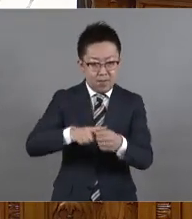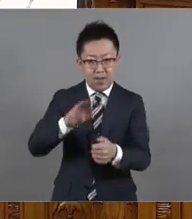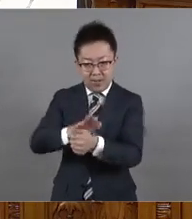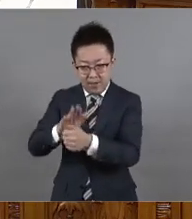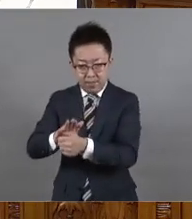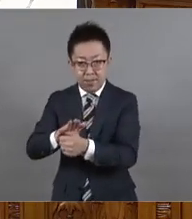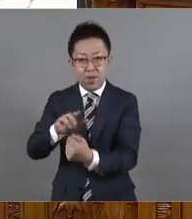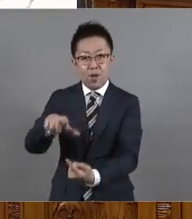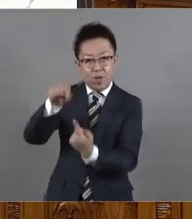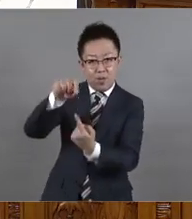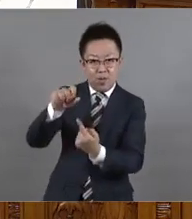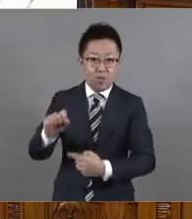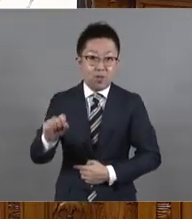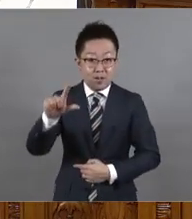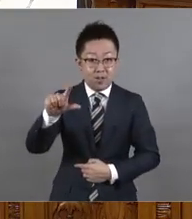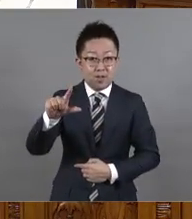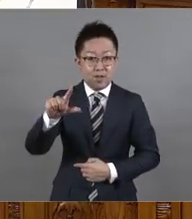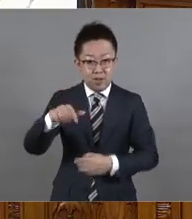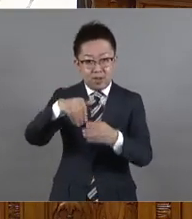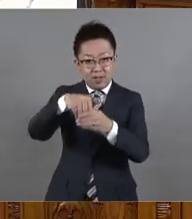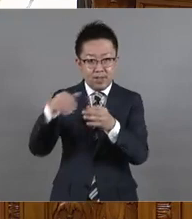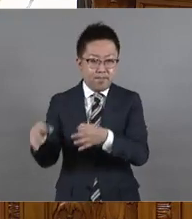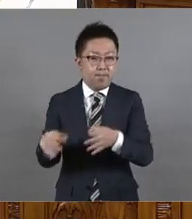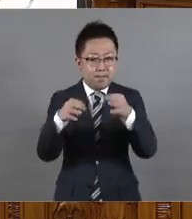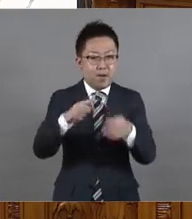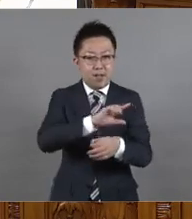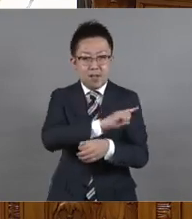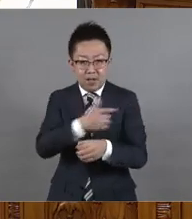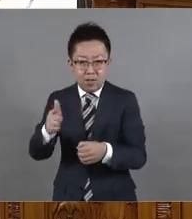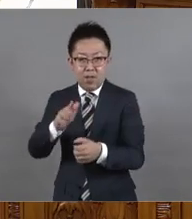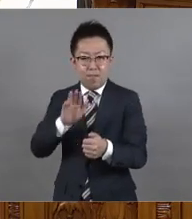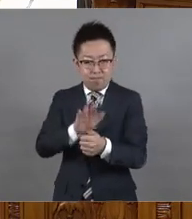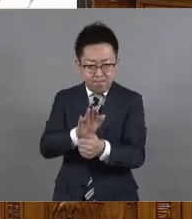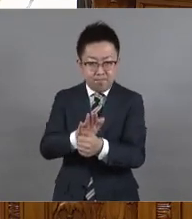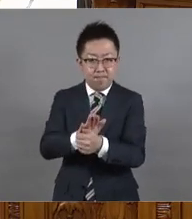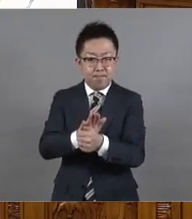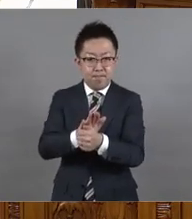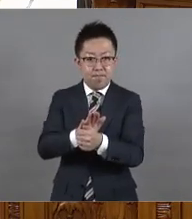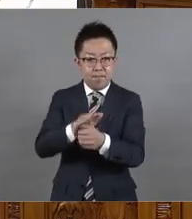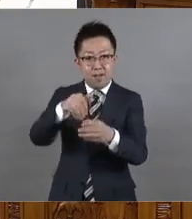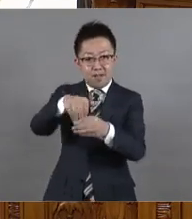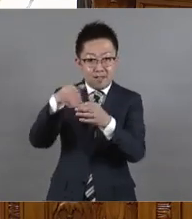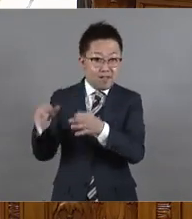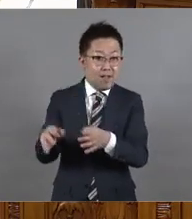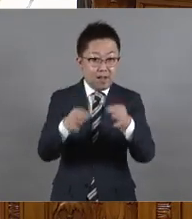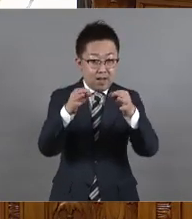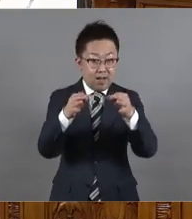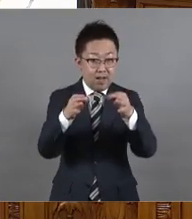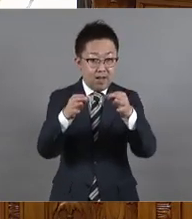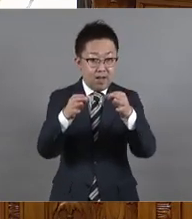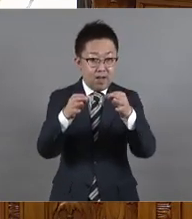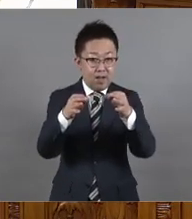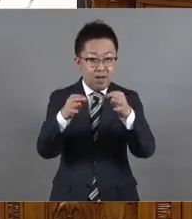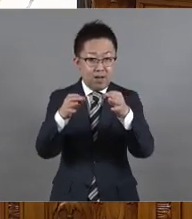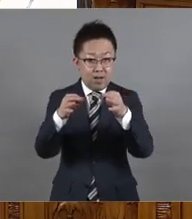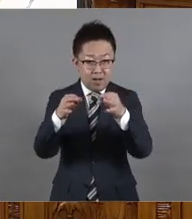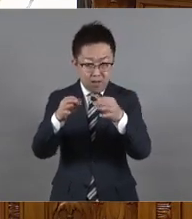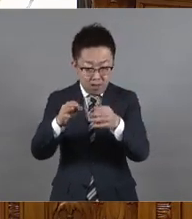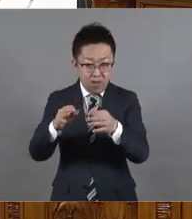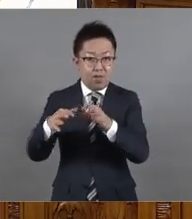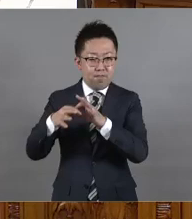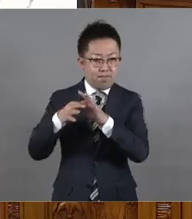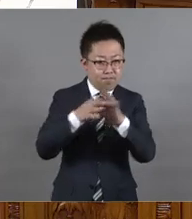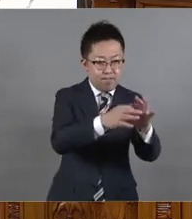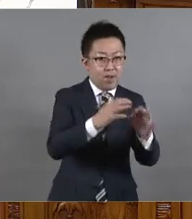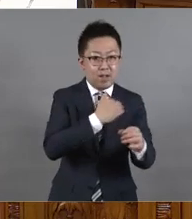賃上げなど所得拡大を促す税制措置を講ずるなど賃上げのモメンタムを維持できる環境整備に全力